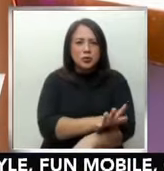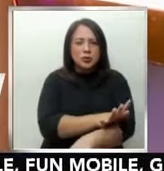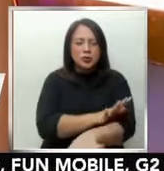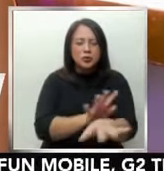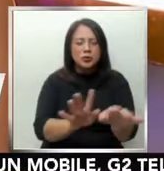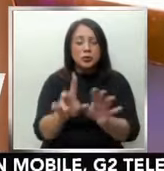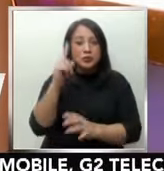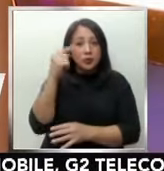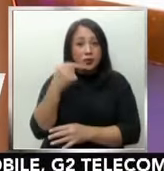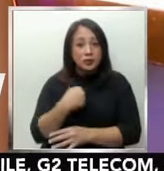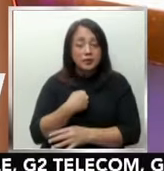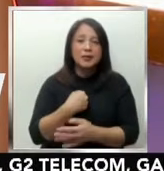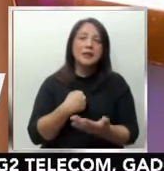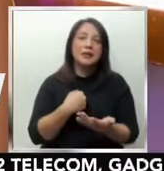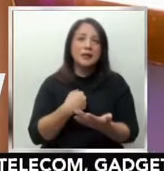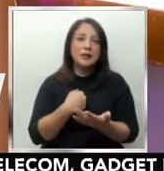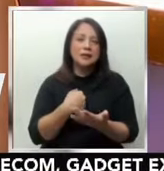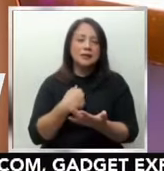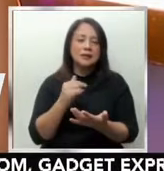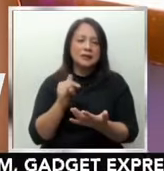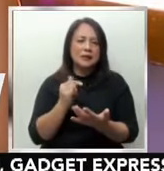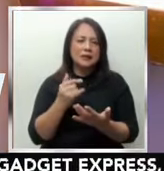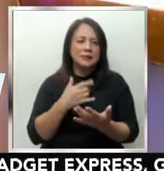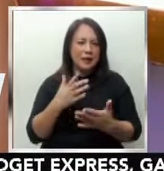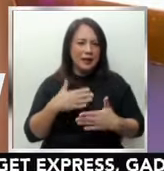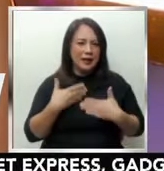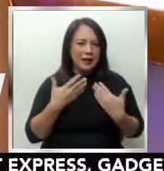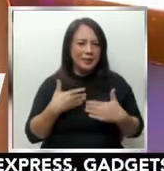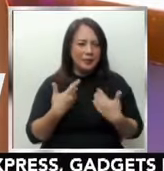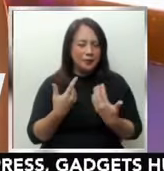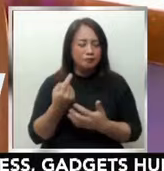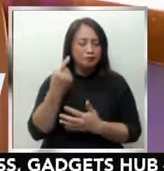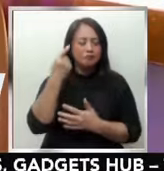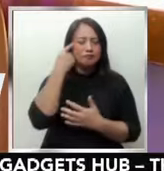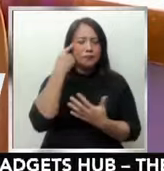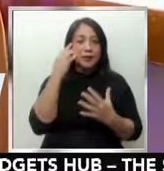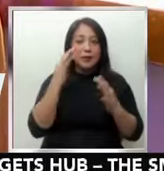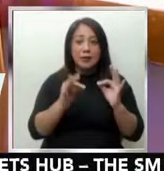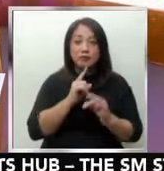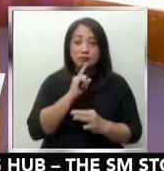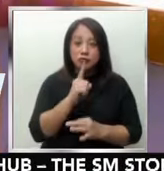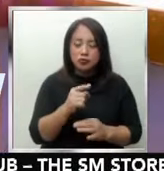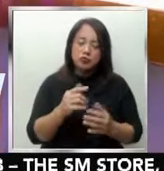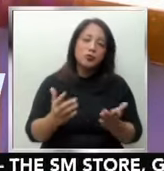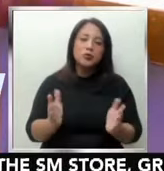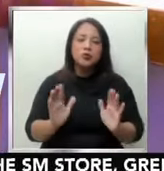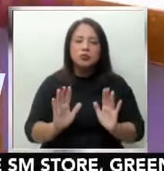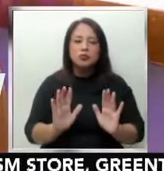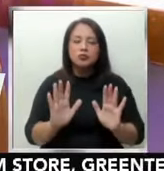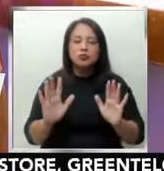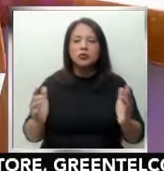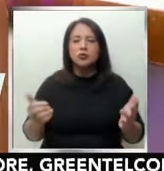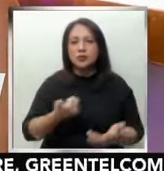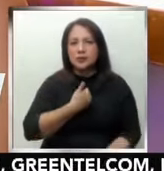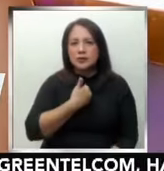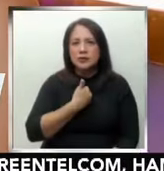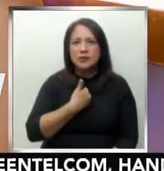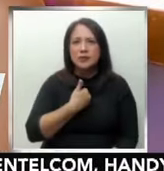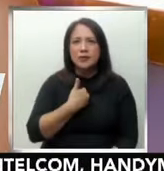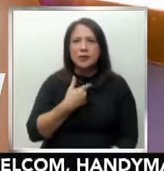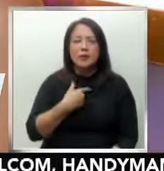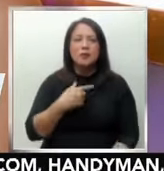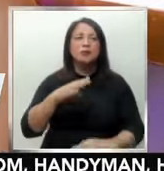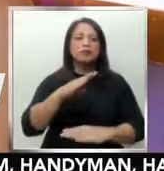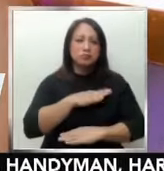and parang Nakakatuwa lang yung thought na kapag talaga pinush mo yung sarili mo mas mas fulfilling siya